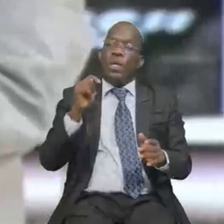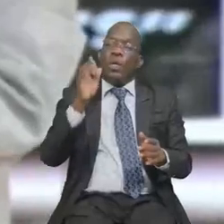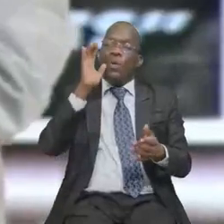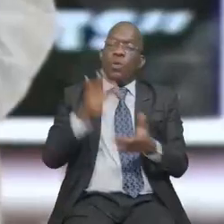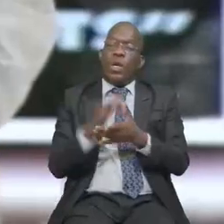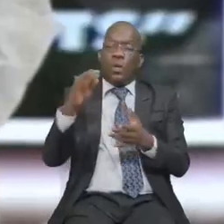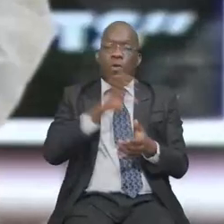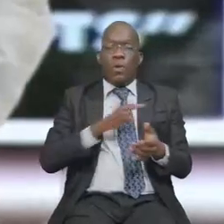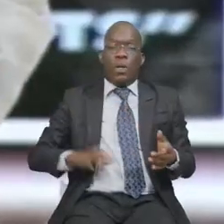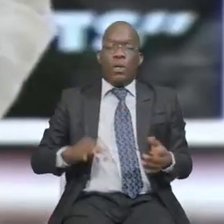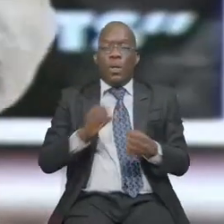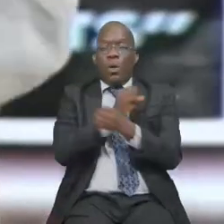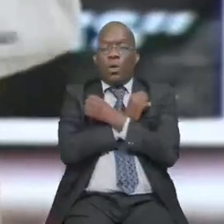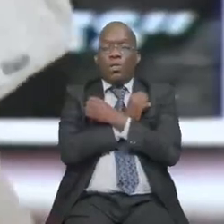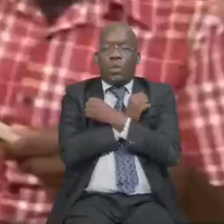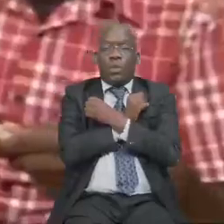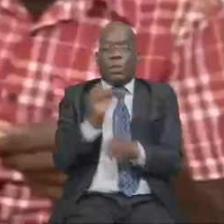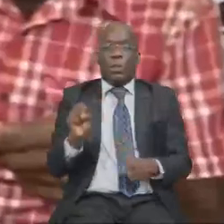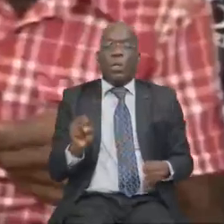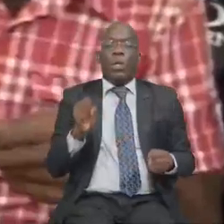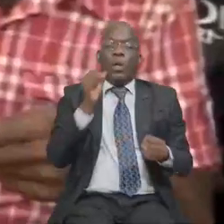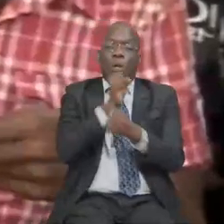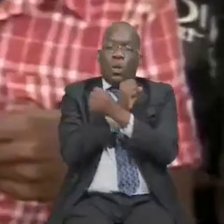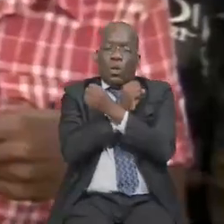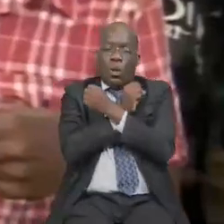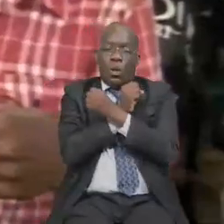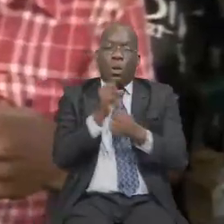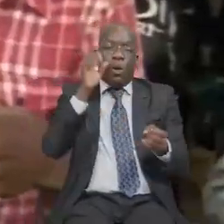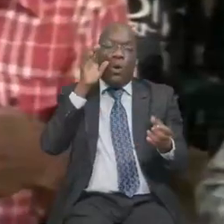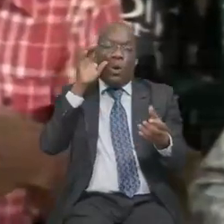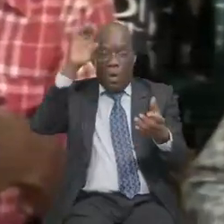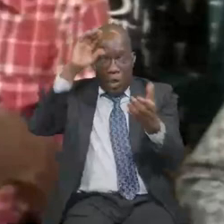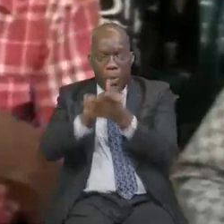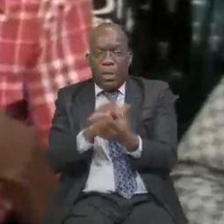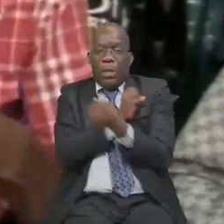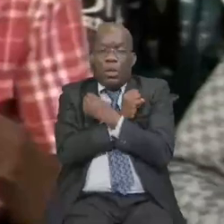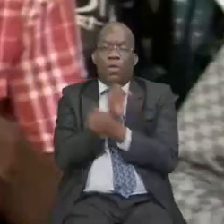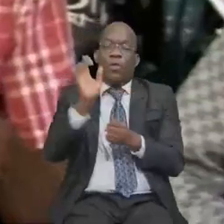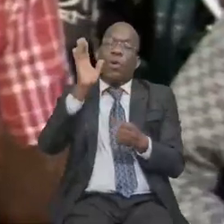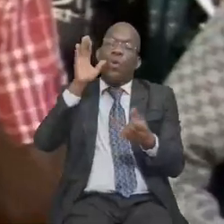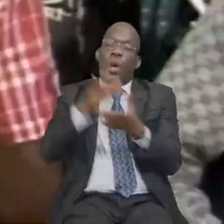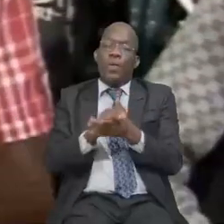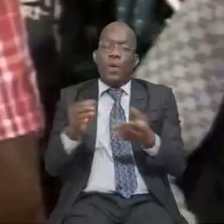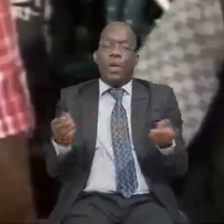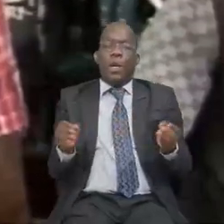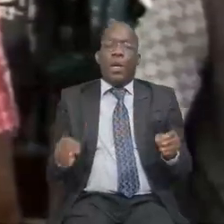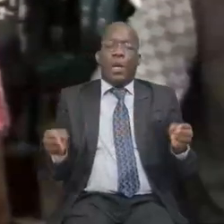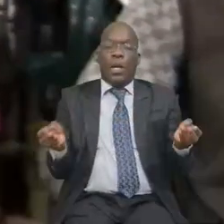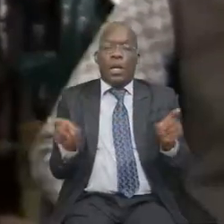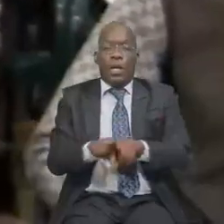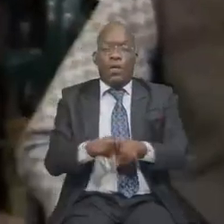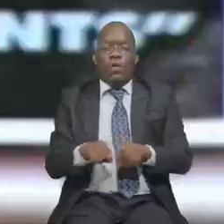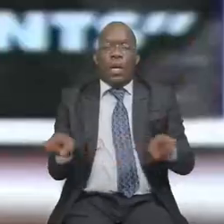Marie, aimez vos femmes comme Christ a aimé l'Église et s'est livré lui-même